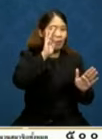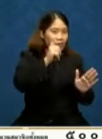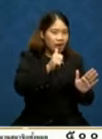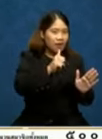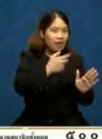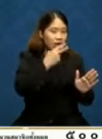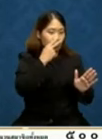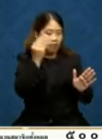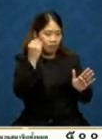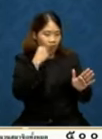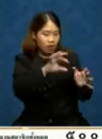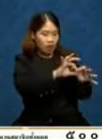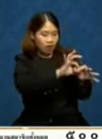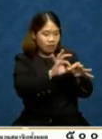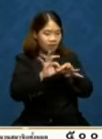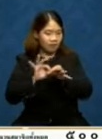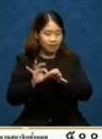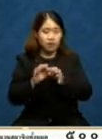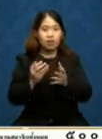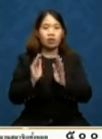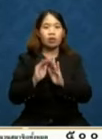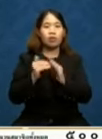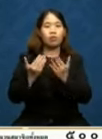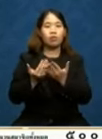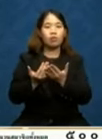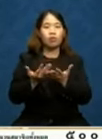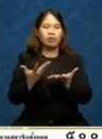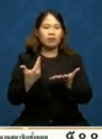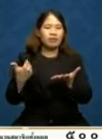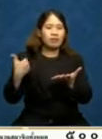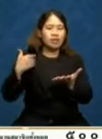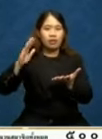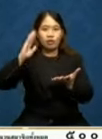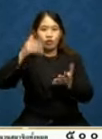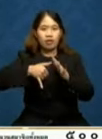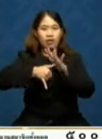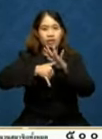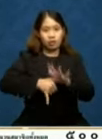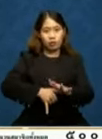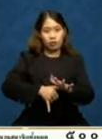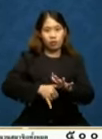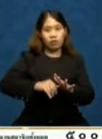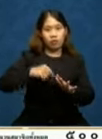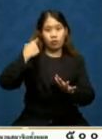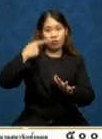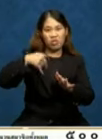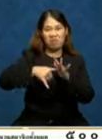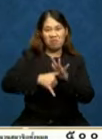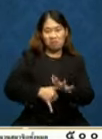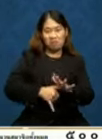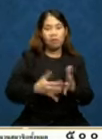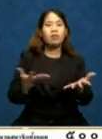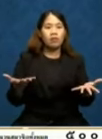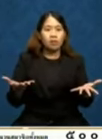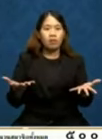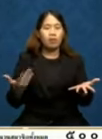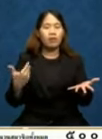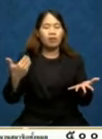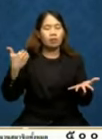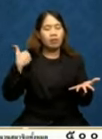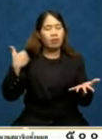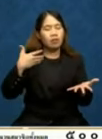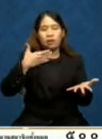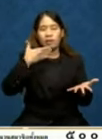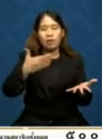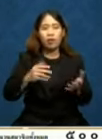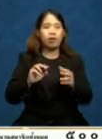ความสัมพันธ์ในครอบครัวที่จืดจางลงการกดขี่ผู้หญิงจากความเชื่อที่ว่าชายเป็นใหญ่ไม่ว่ายุคสมัยไหนครับความรุนแรงในครอบครัว